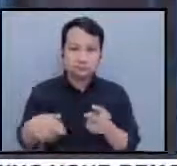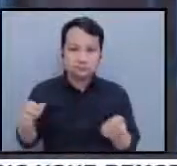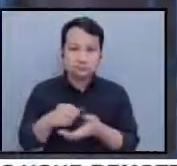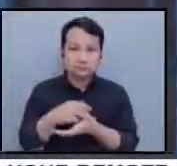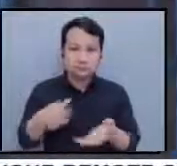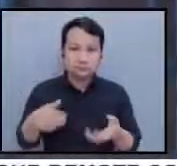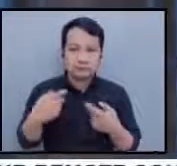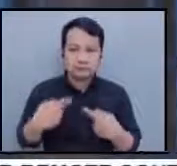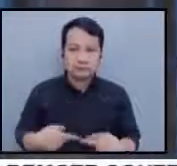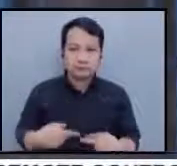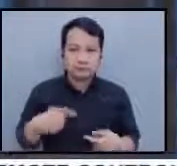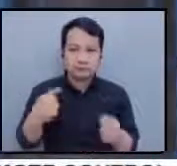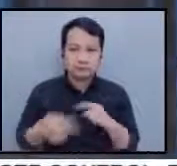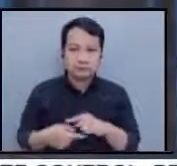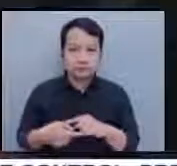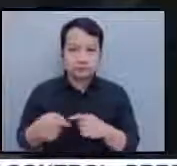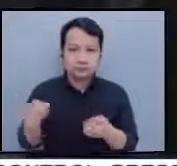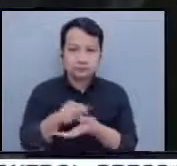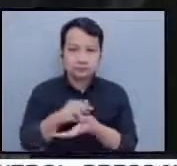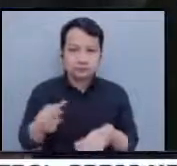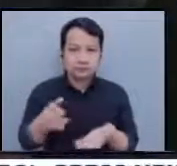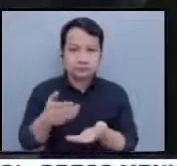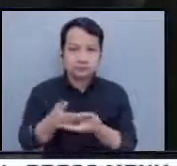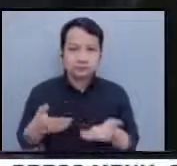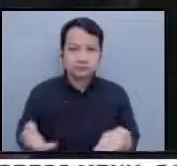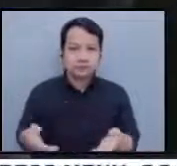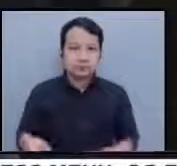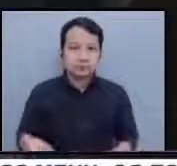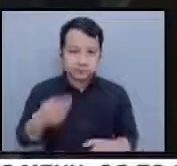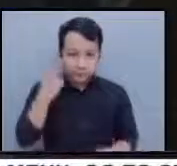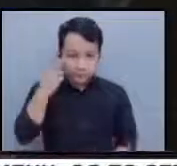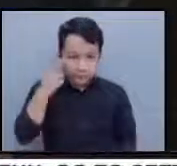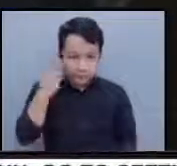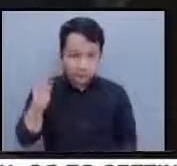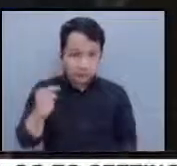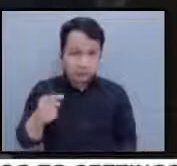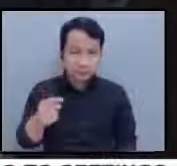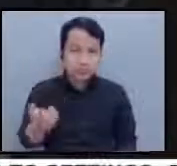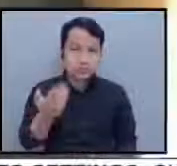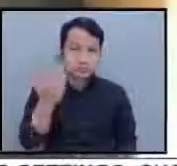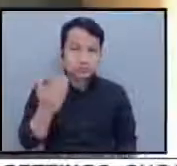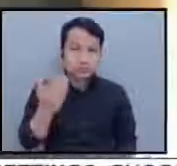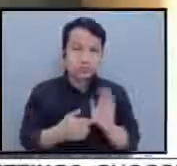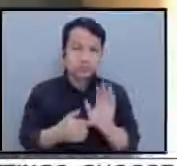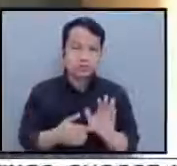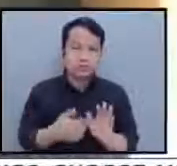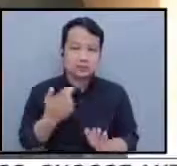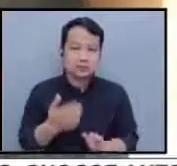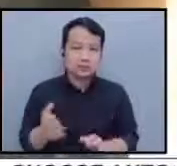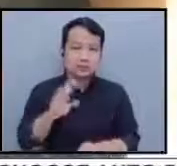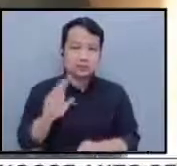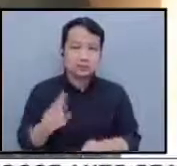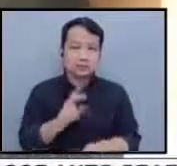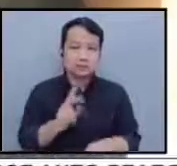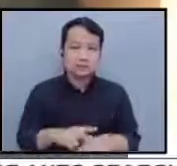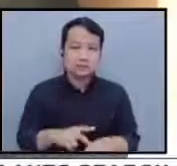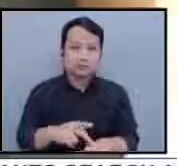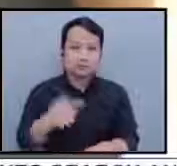physical injury at damage to property. Noel Talakay para sa Morning Show ng Bayan, Rise and Shine, Pilipinas.